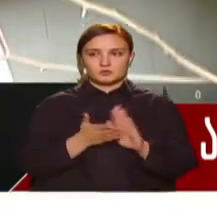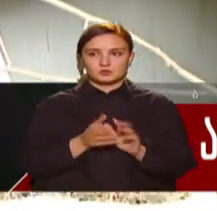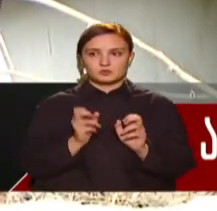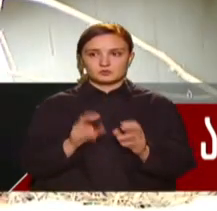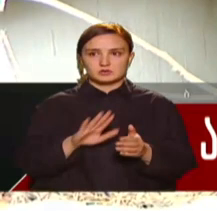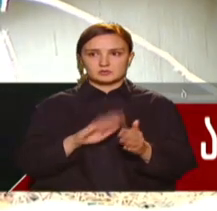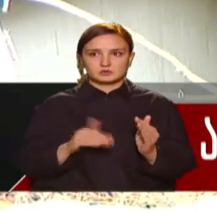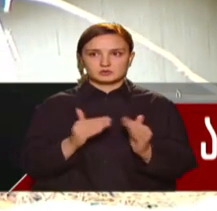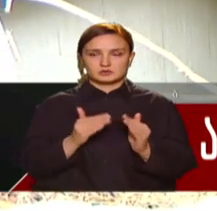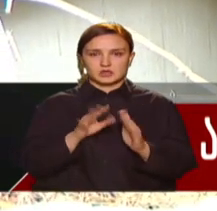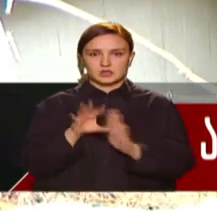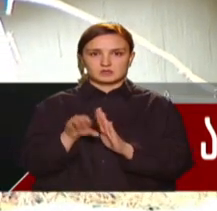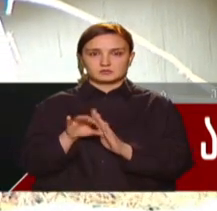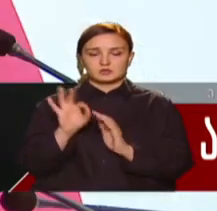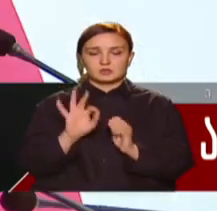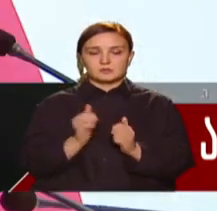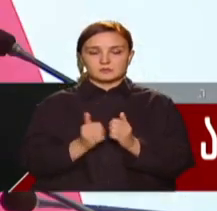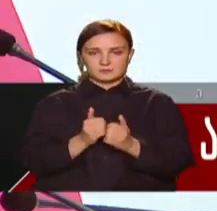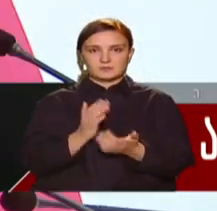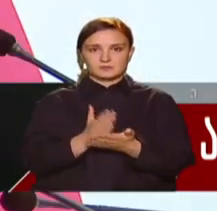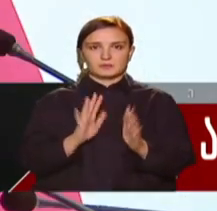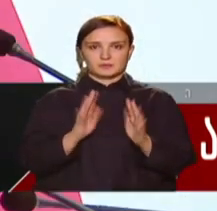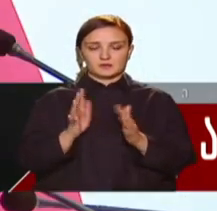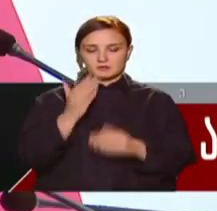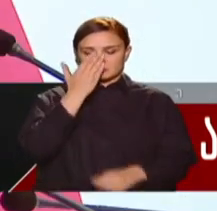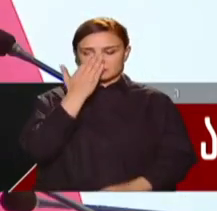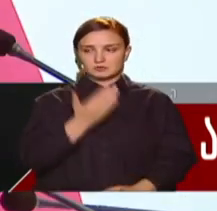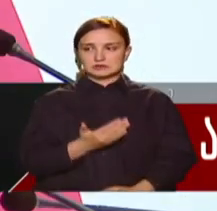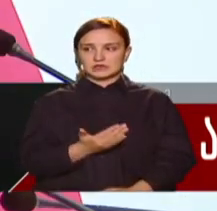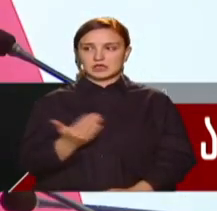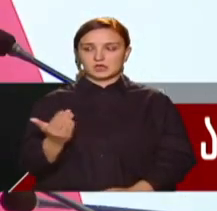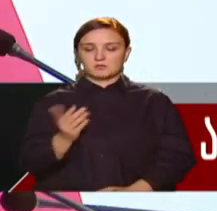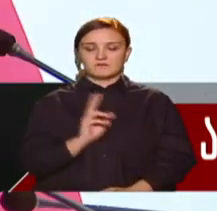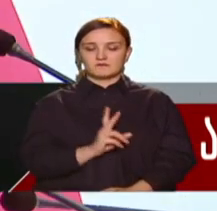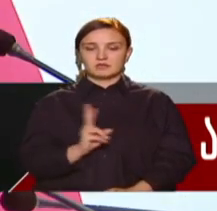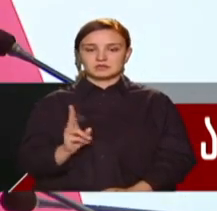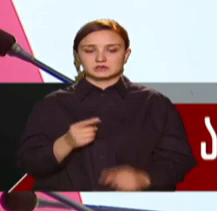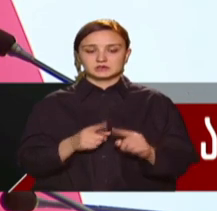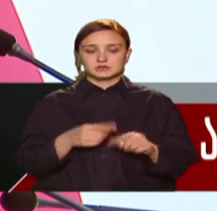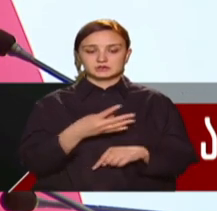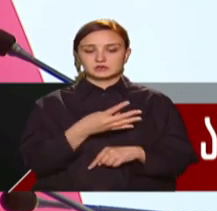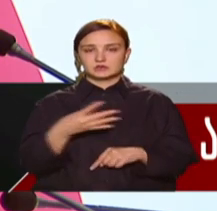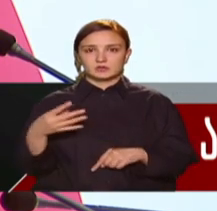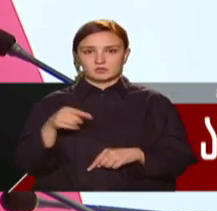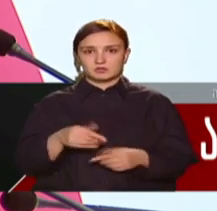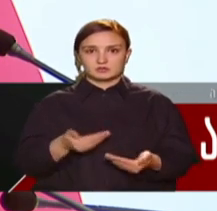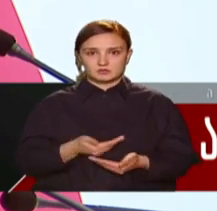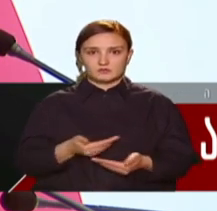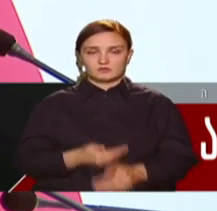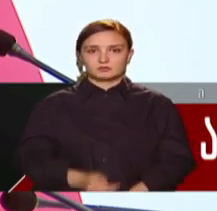უსაფრთხო სახლებში. ძალიან ხშირია შემთხვევები, როდესაც მოსახლეობის მხრიდან, ვინც ამ ავარიულ შენობანაგებობებში